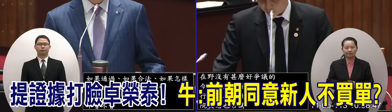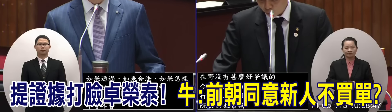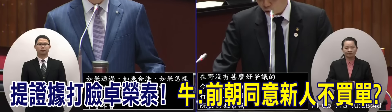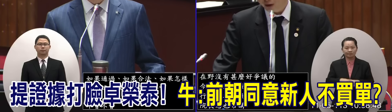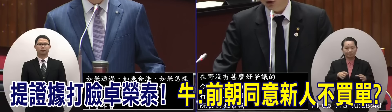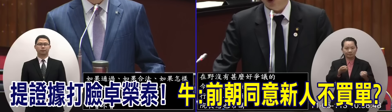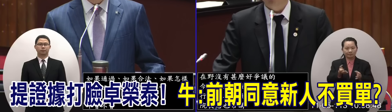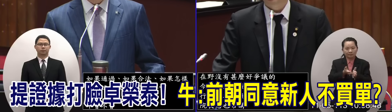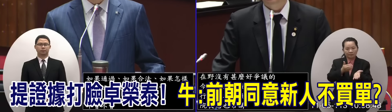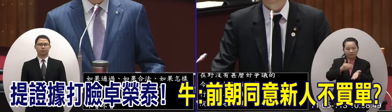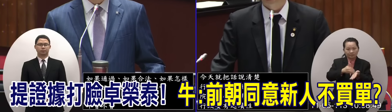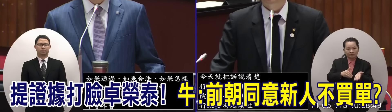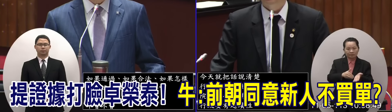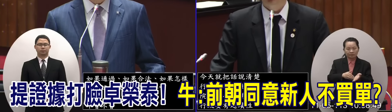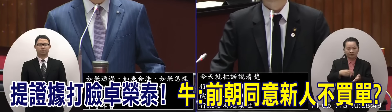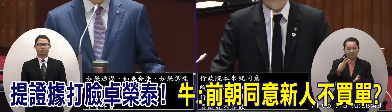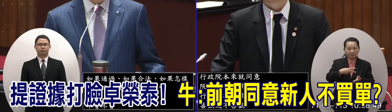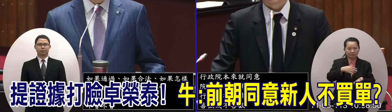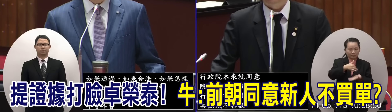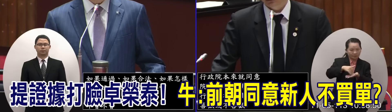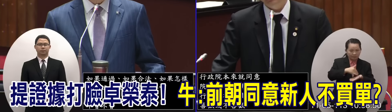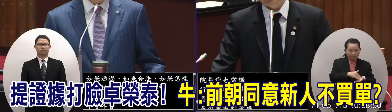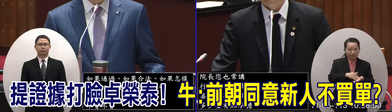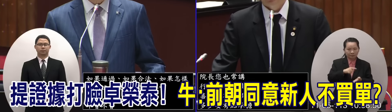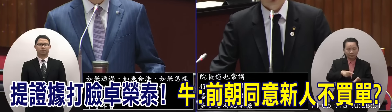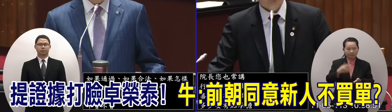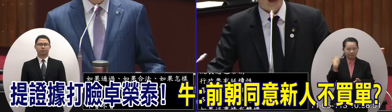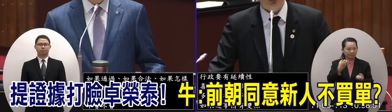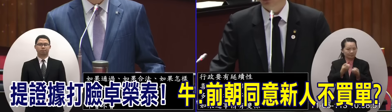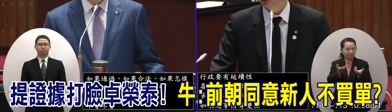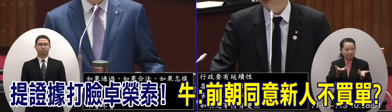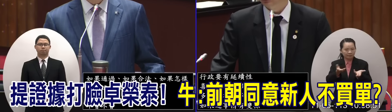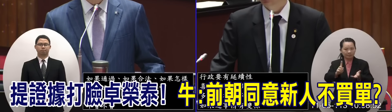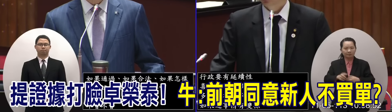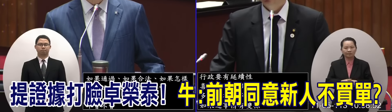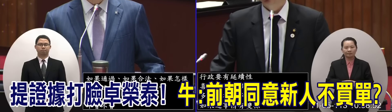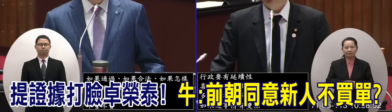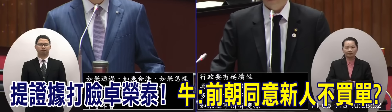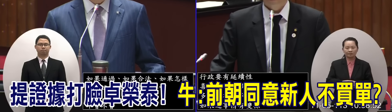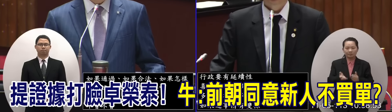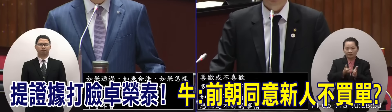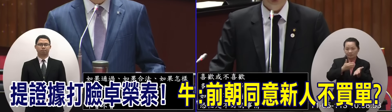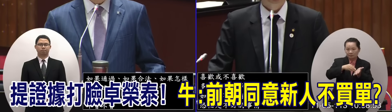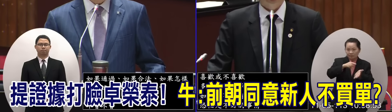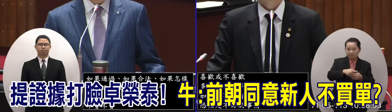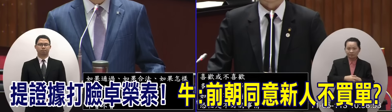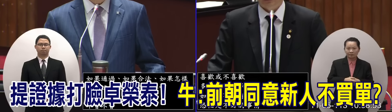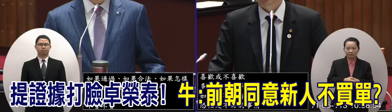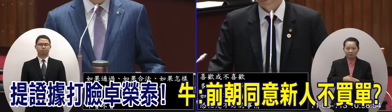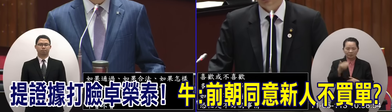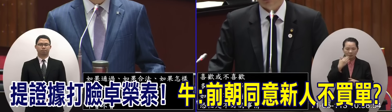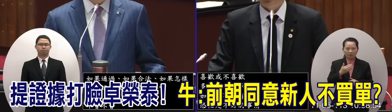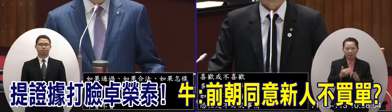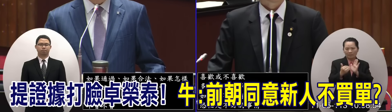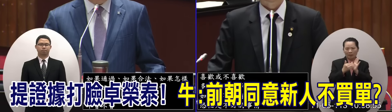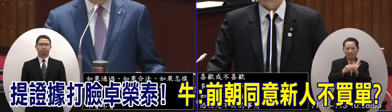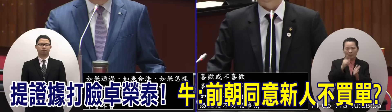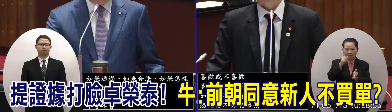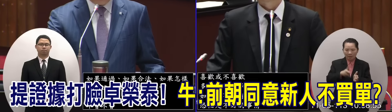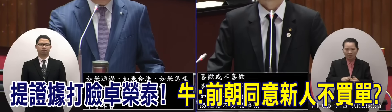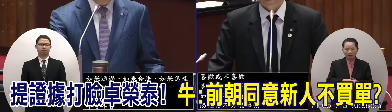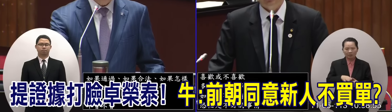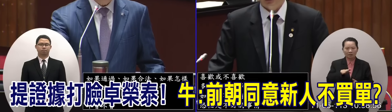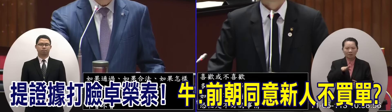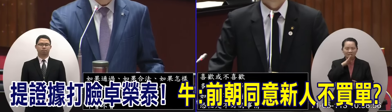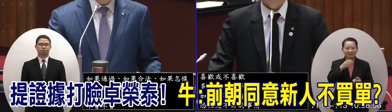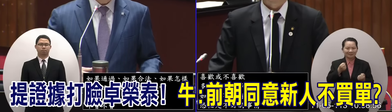哦，这个预算的重编跟修正过去的一些案例啊，很多人讲说啊，这个预算连续阻挡啊，哦，好像都是在野党的